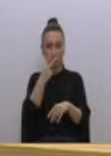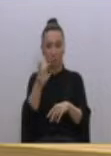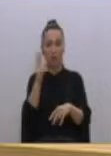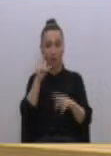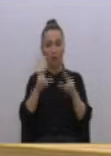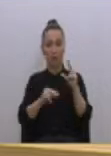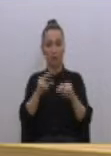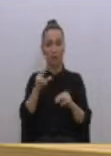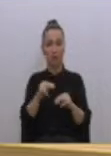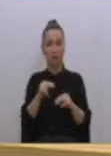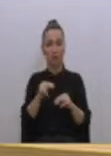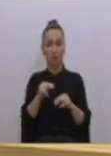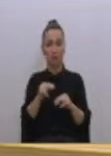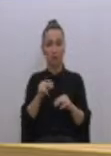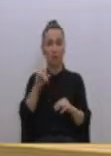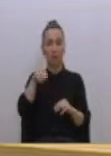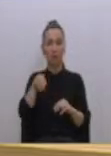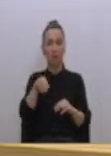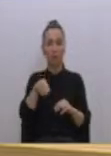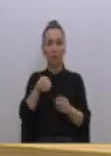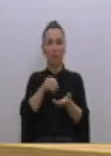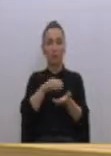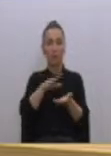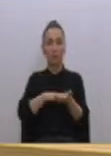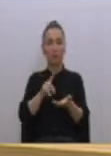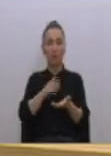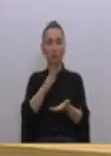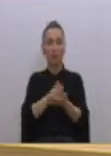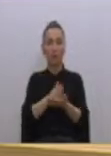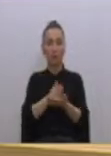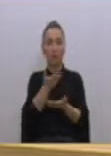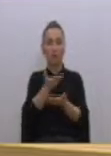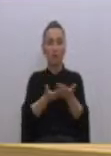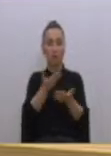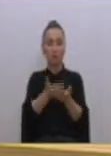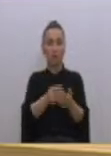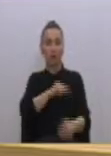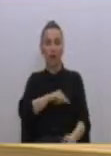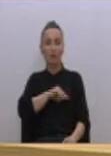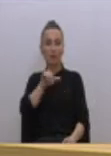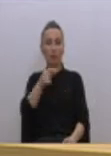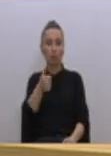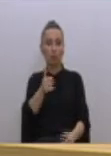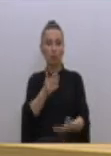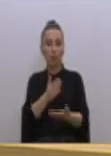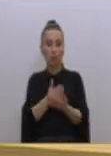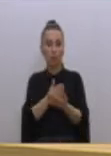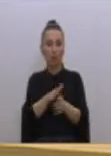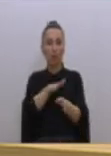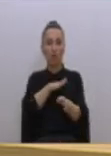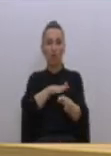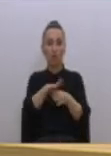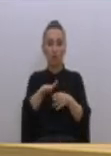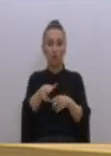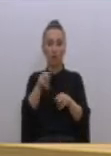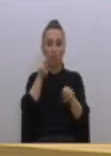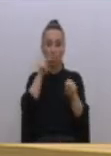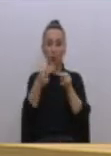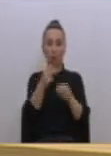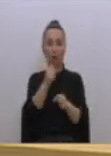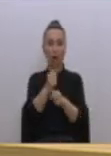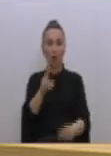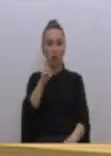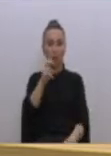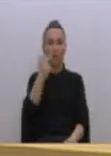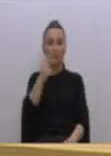gatvalistinebit auditis daskna rogoria da sarekomendatsio khasiati rogoria shesrulebas monitorings uketebs tu ara